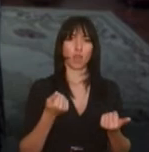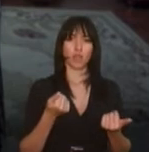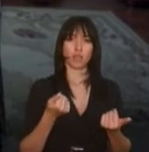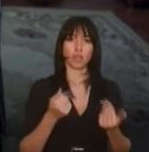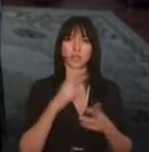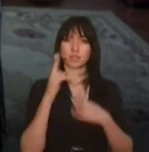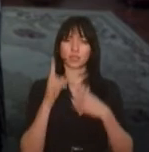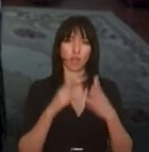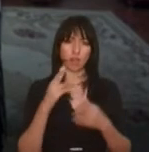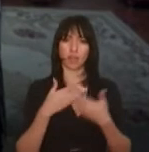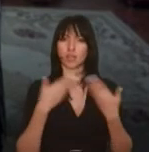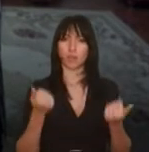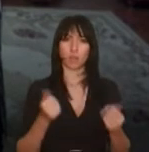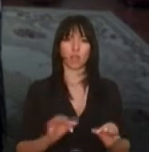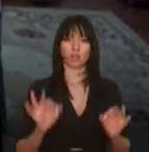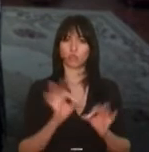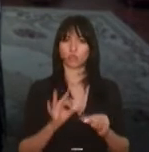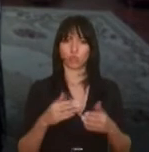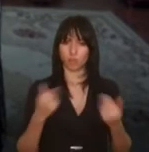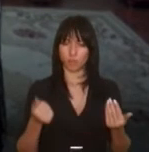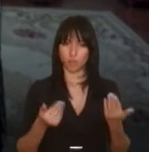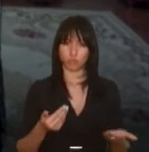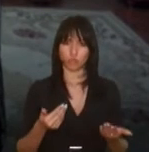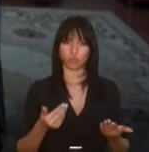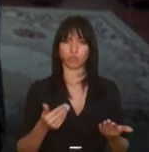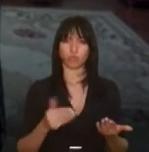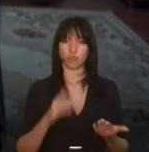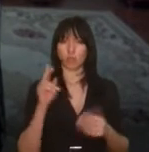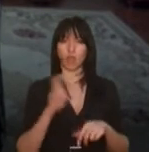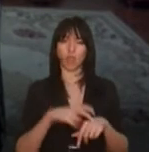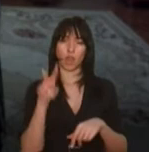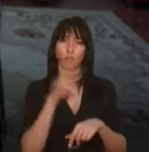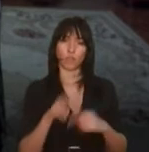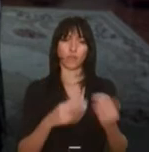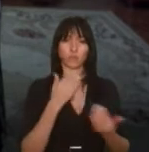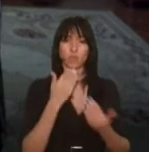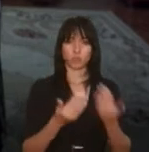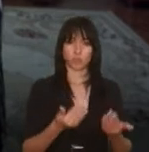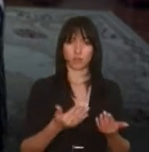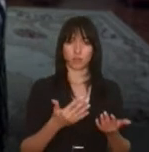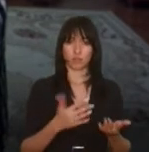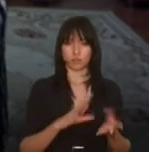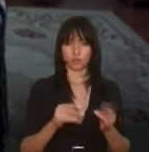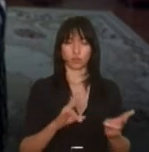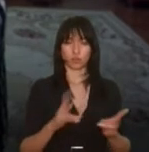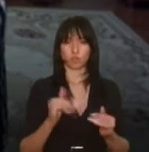скарг, нема, він нічого не бачить, він послухав, подивився, розпитав, то це не обов'язково